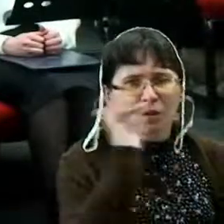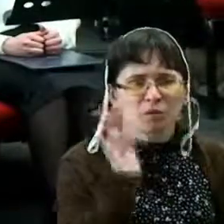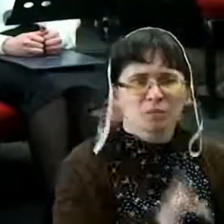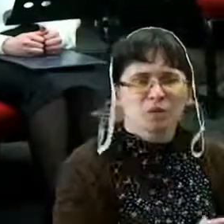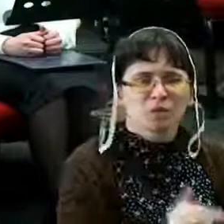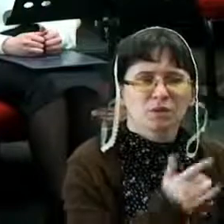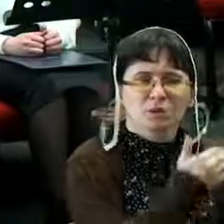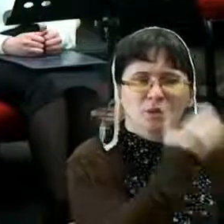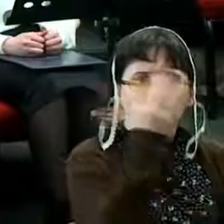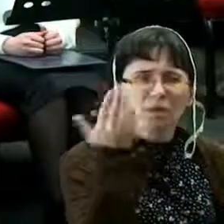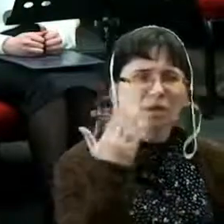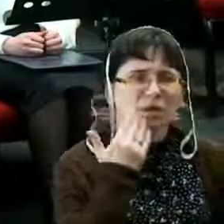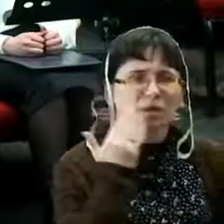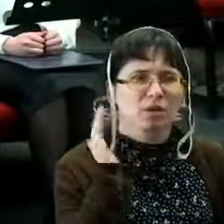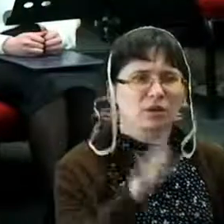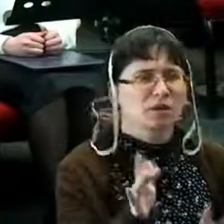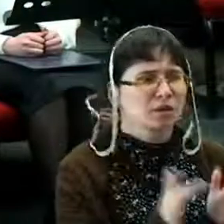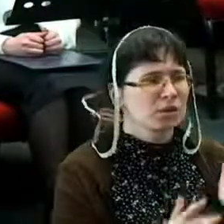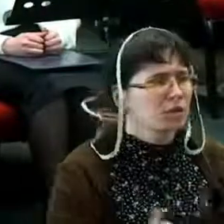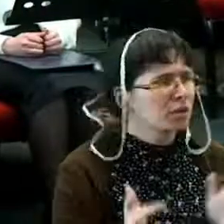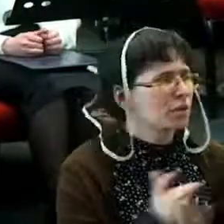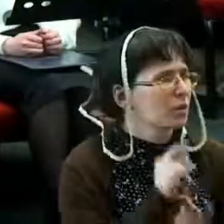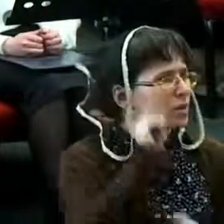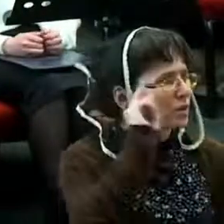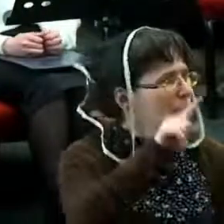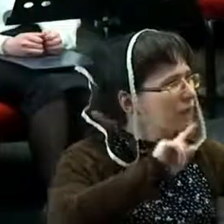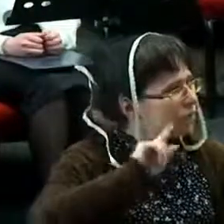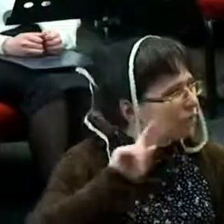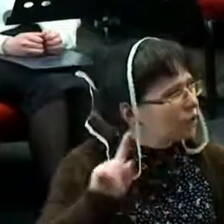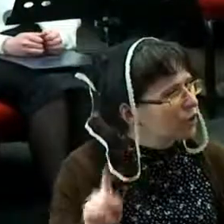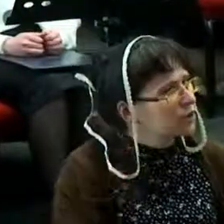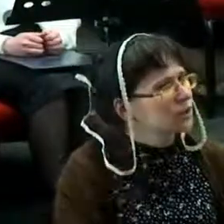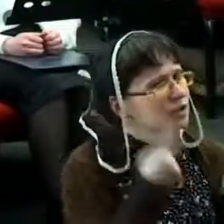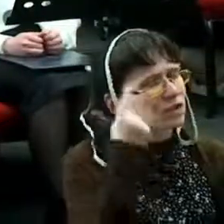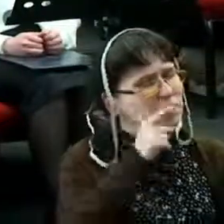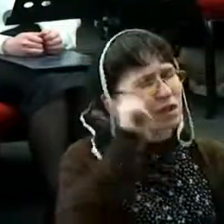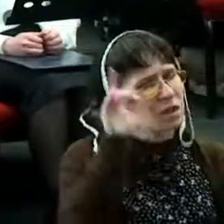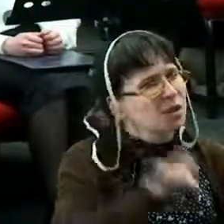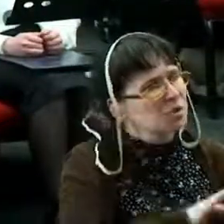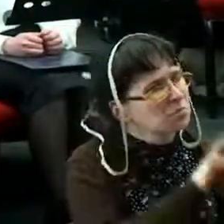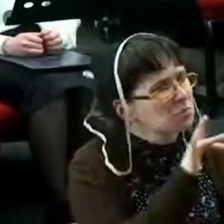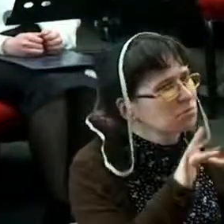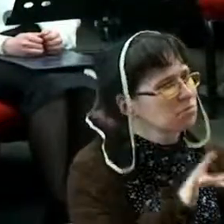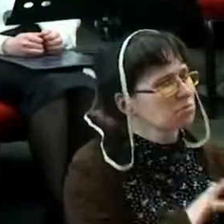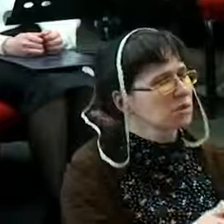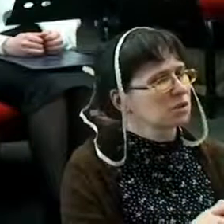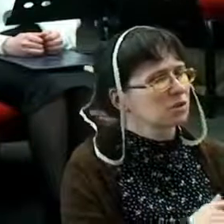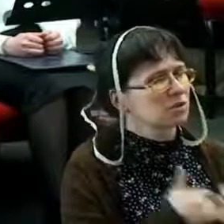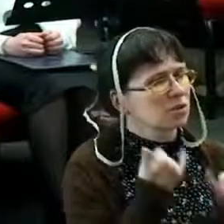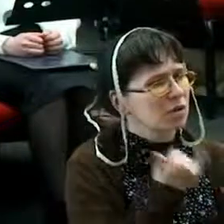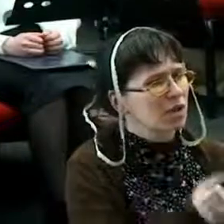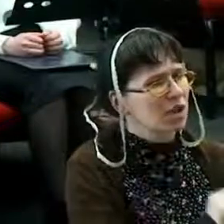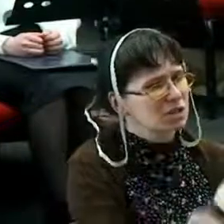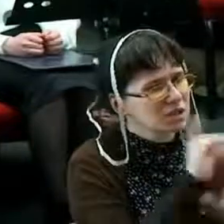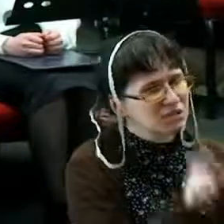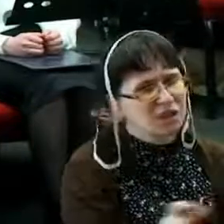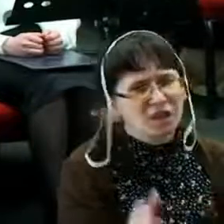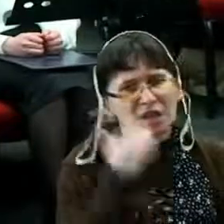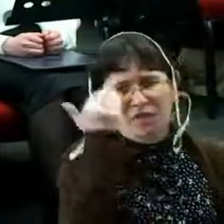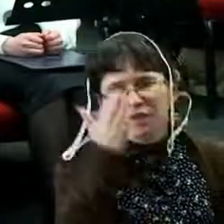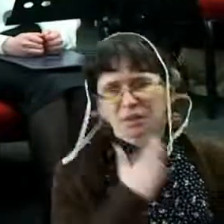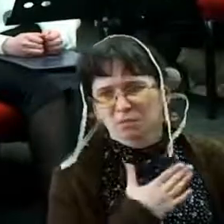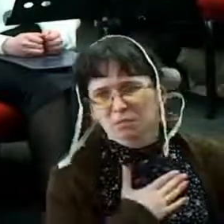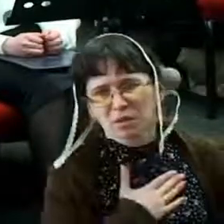Єрусалим, Христос там воскреслий, там місце святим, Він мій